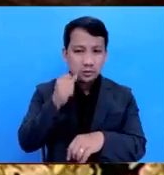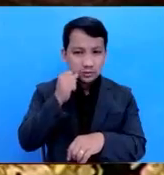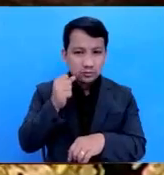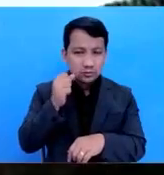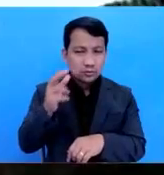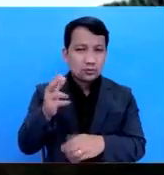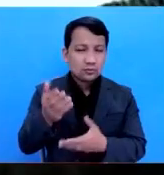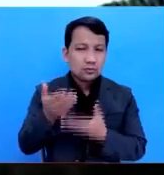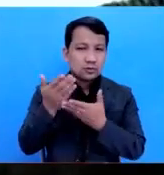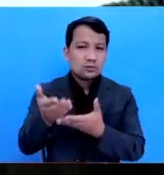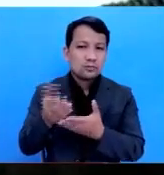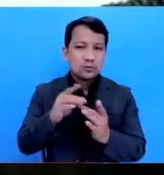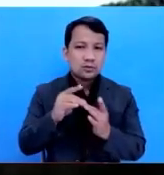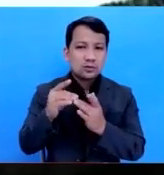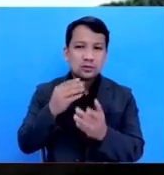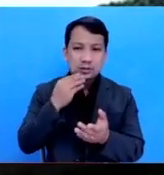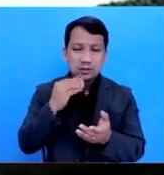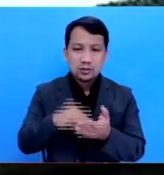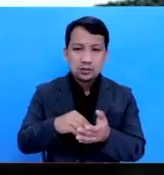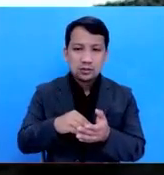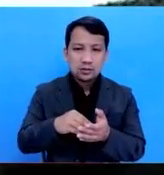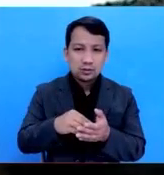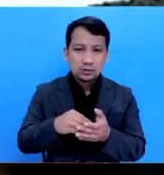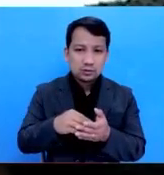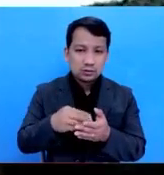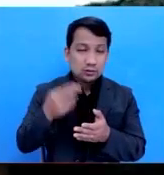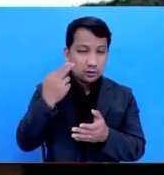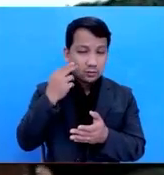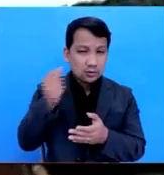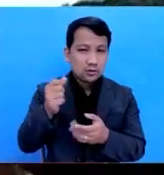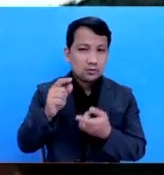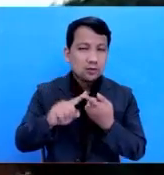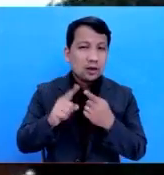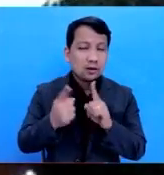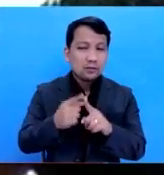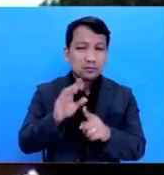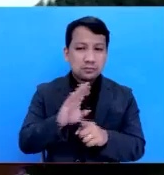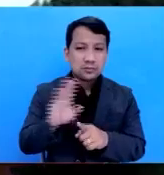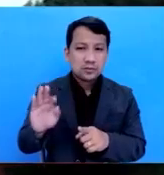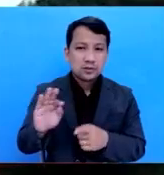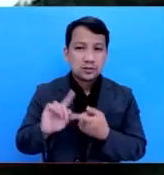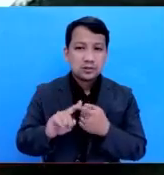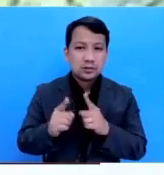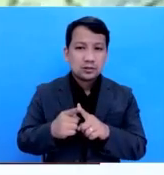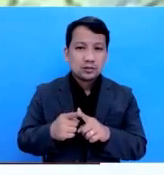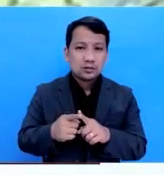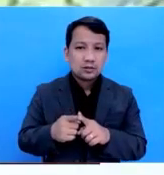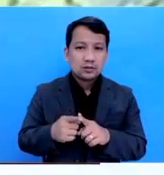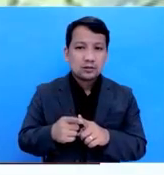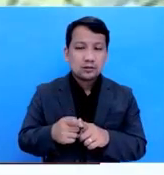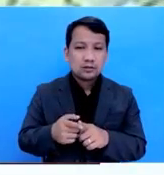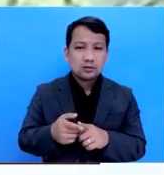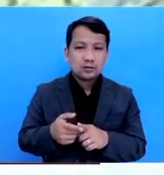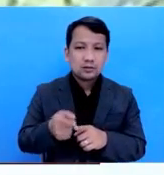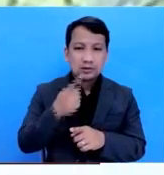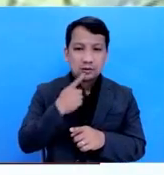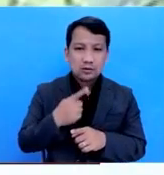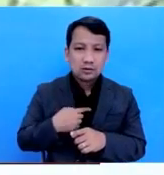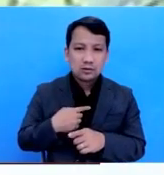din ng special message si Helen Gamboa sa matalik na kaibigan. Ate Sue made me